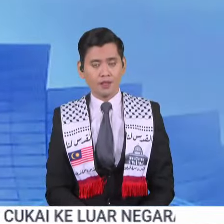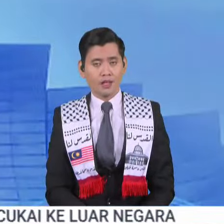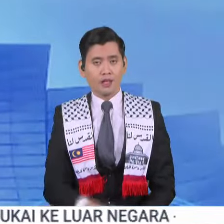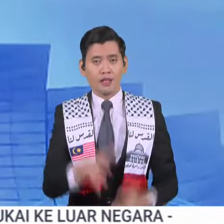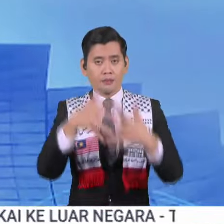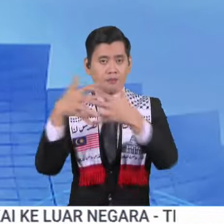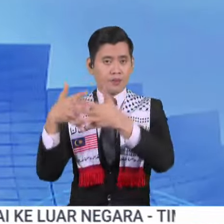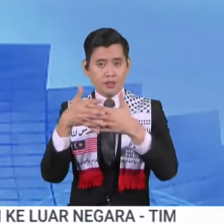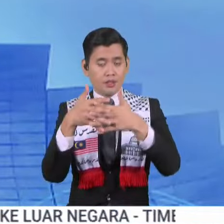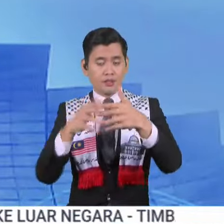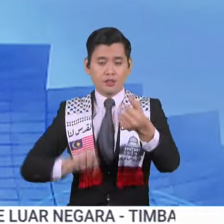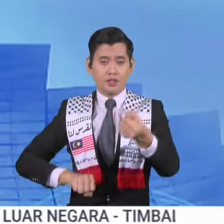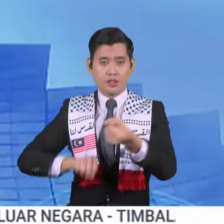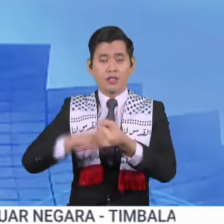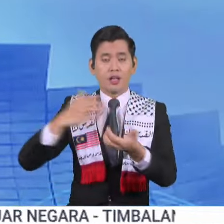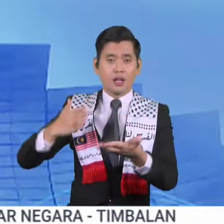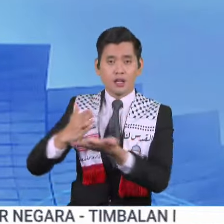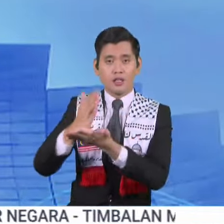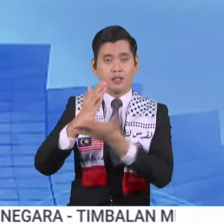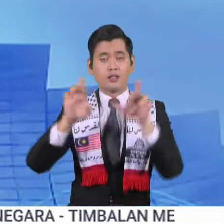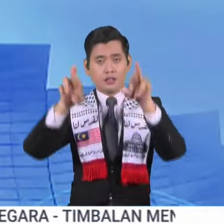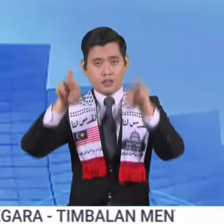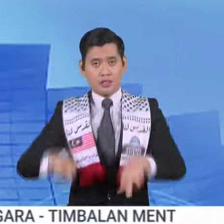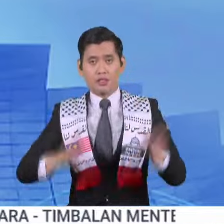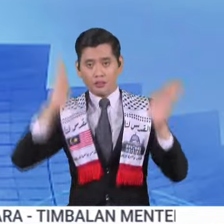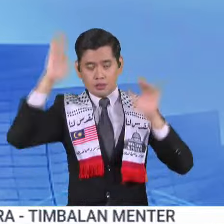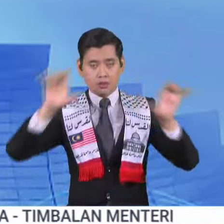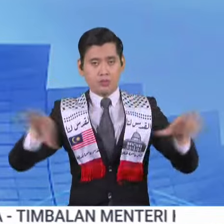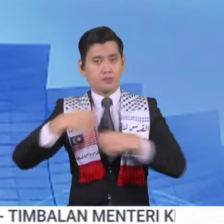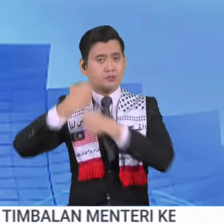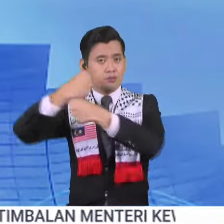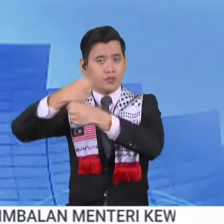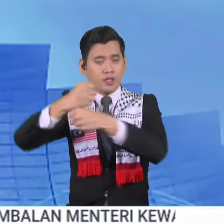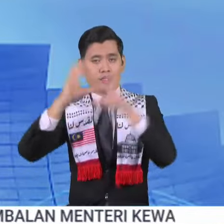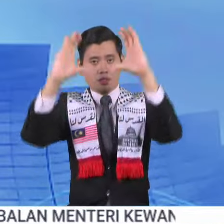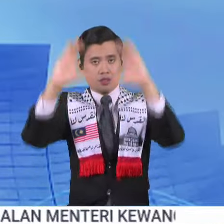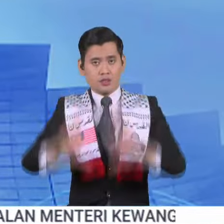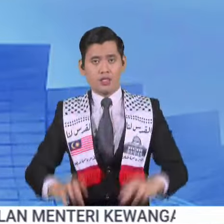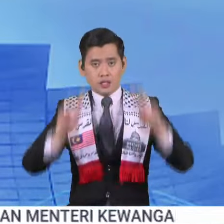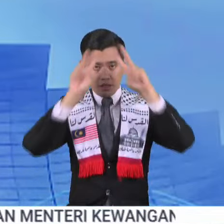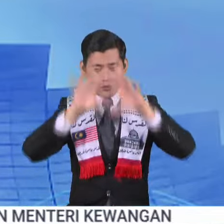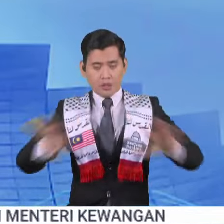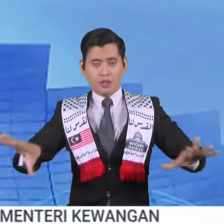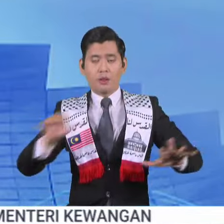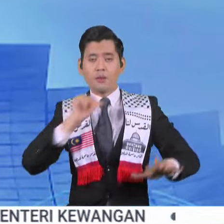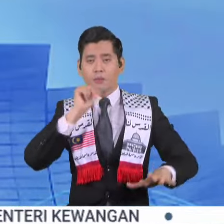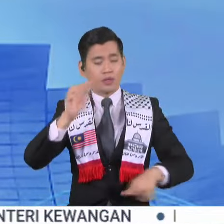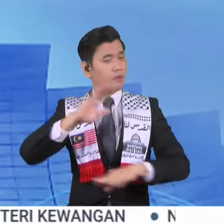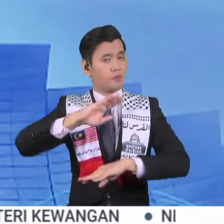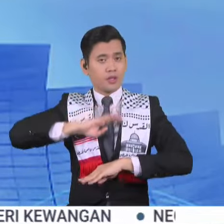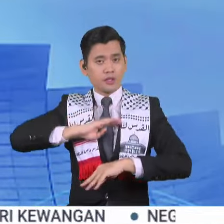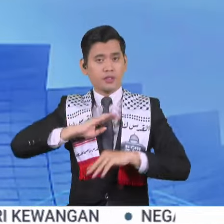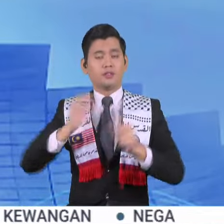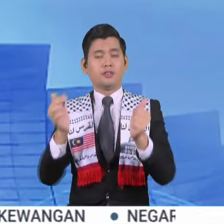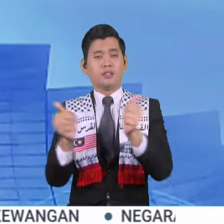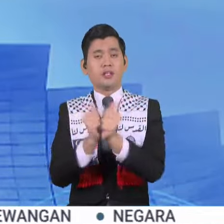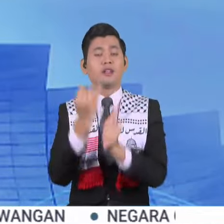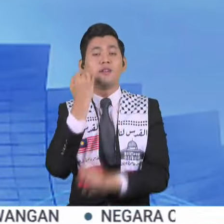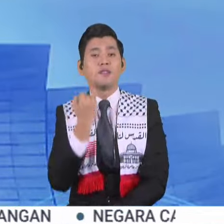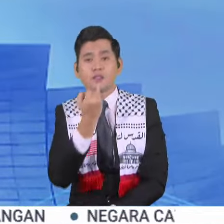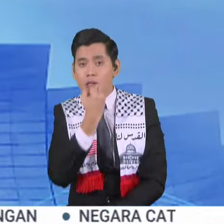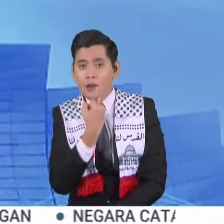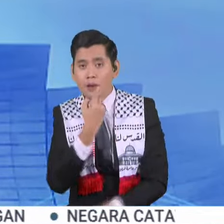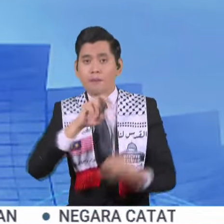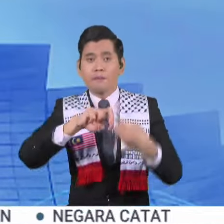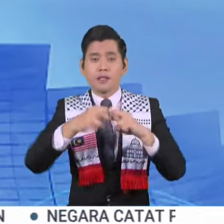Baik, Amerika Syarikat menyokong hak rakyat Malaysia bagi mengadakan protes secara aman sebagai tanda rasa tidak puas hati terhadap Israel